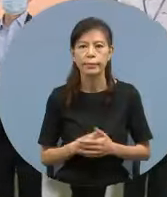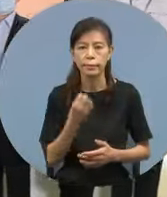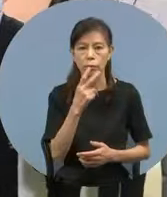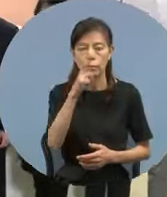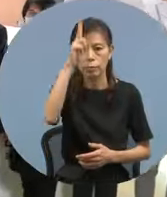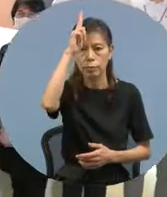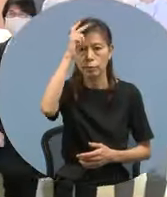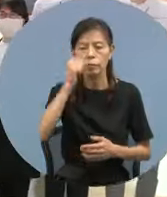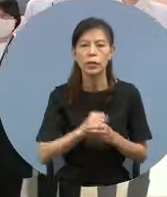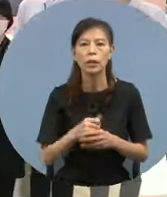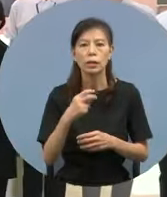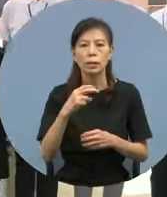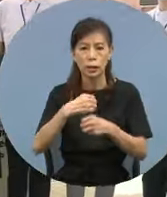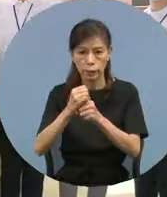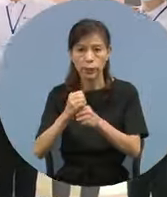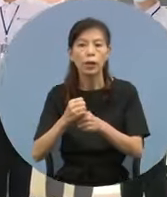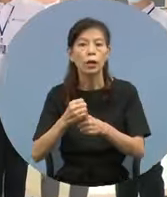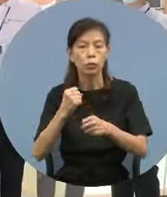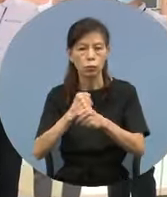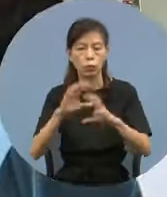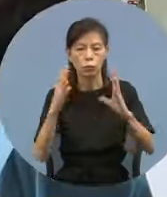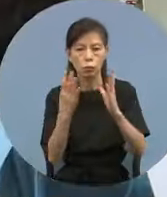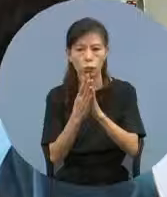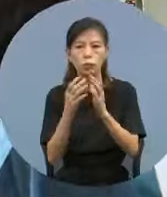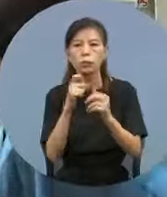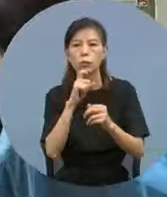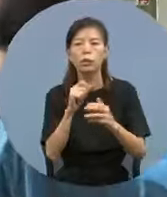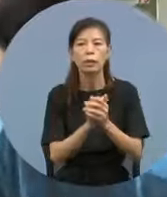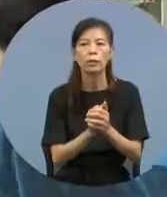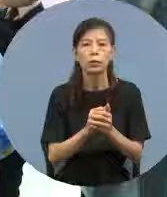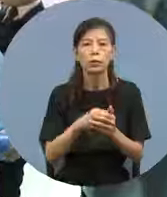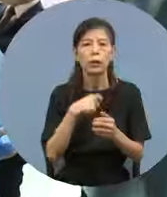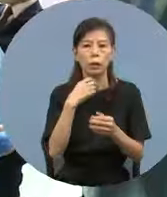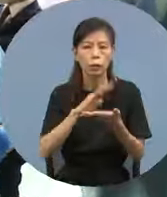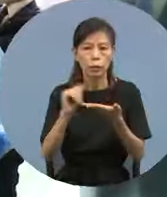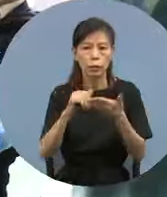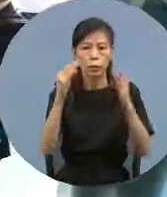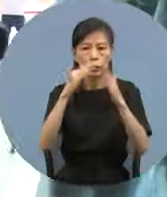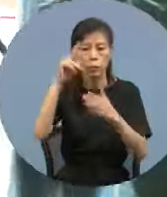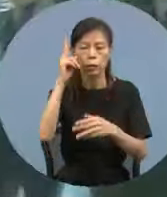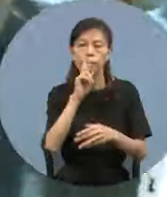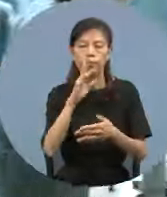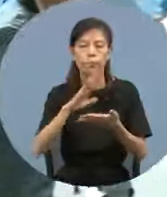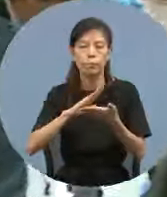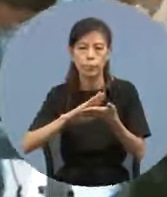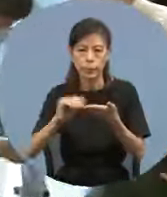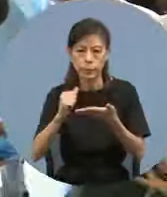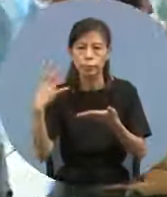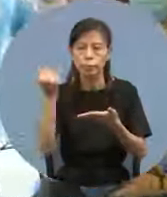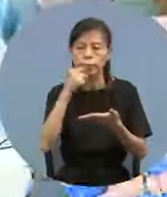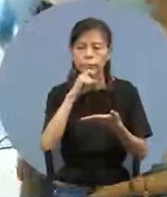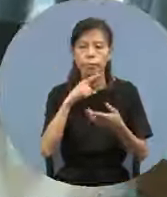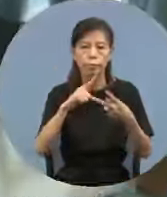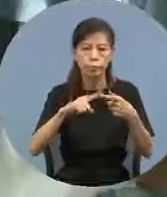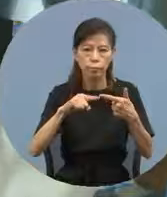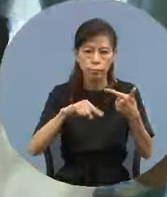特區政府檢測工作組組長、食物及衛生局常任秘書長陳松青和內地核酸檢測支援隊隊